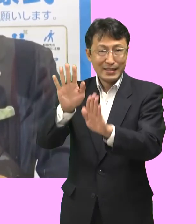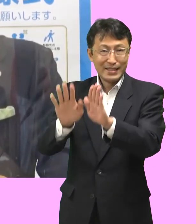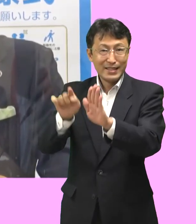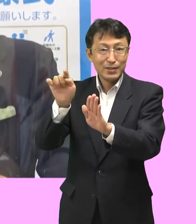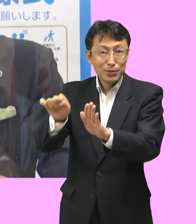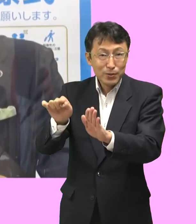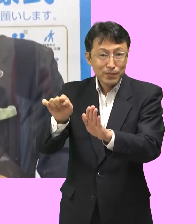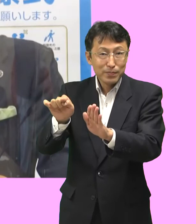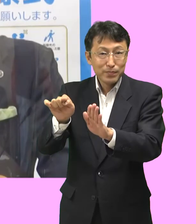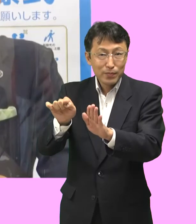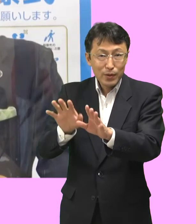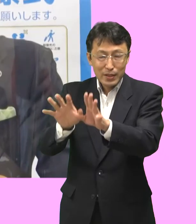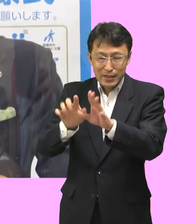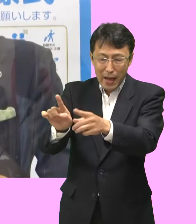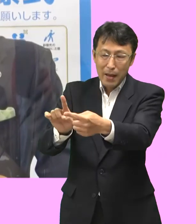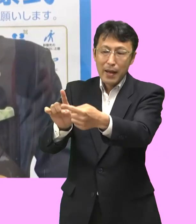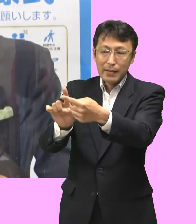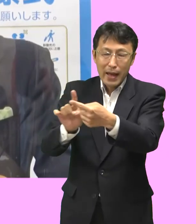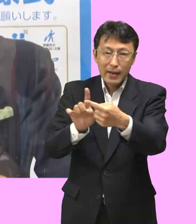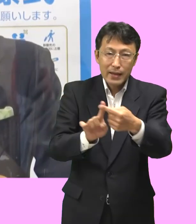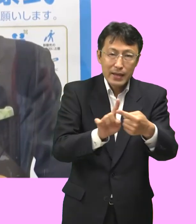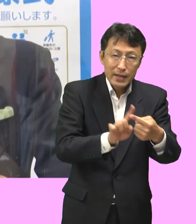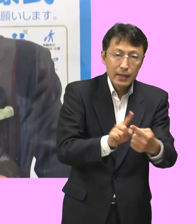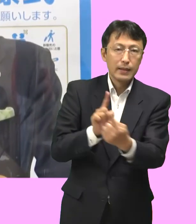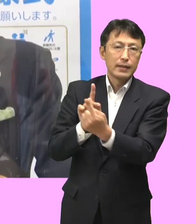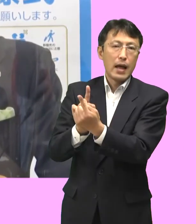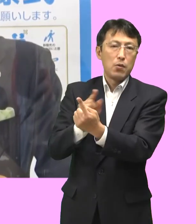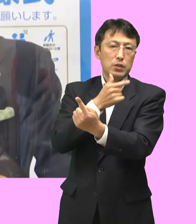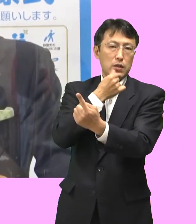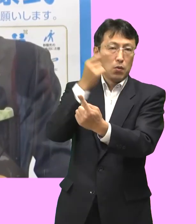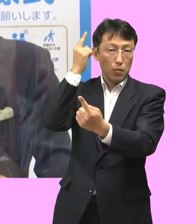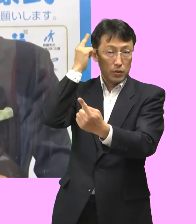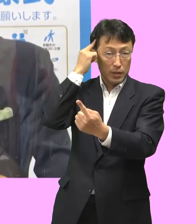に受け止めております。まあ、第三者委員会ですから、